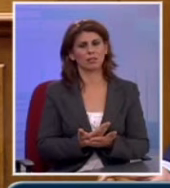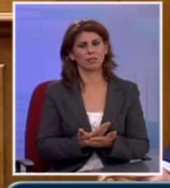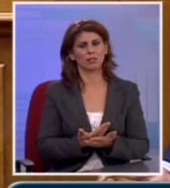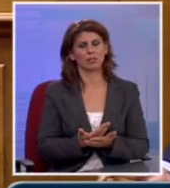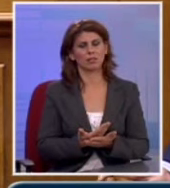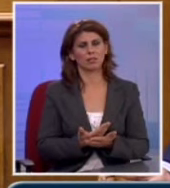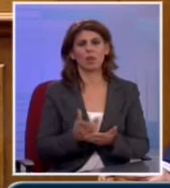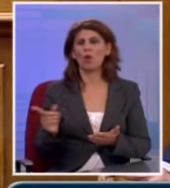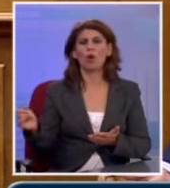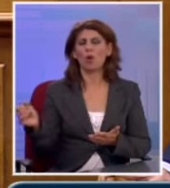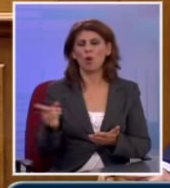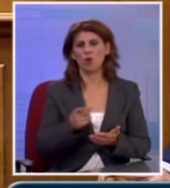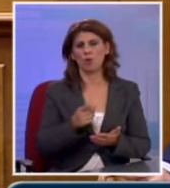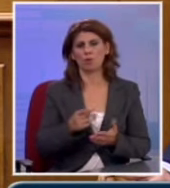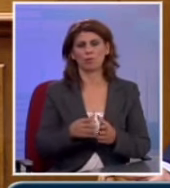όσοι